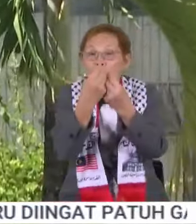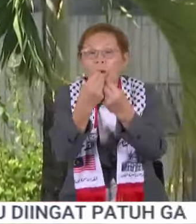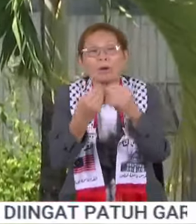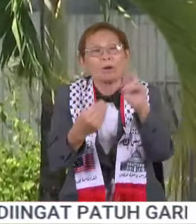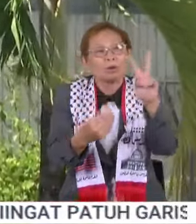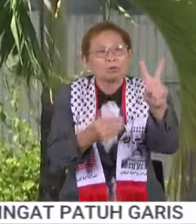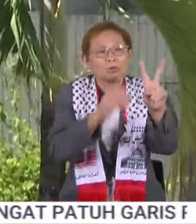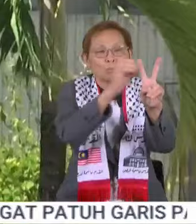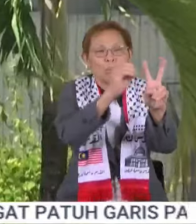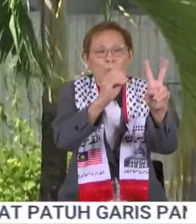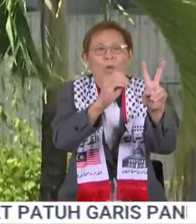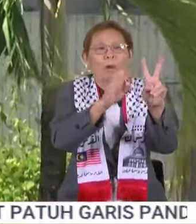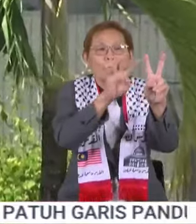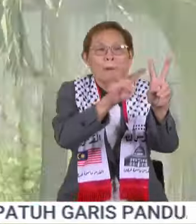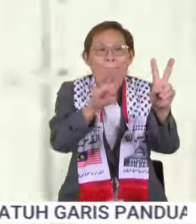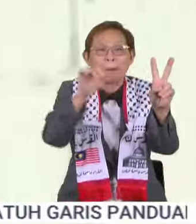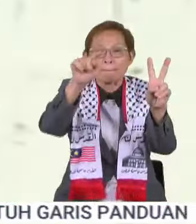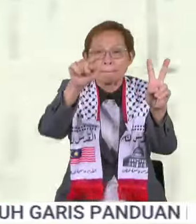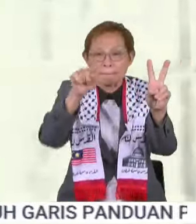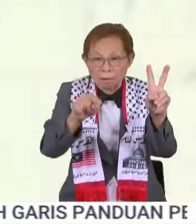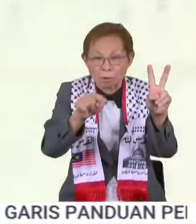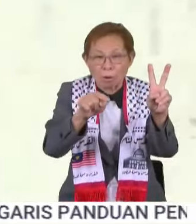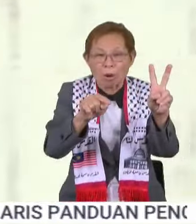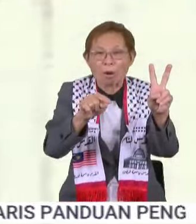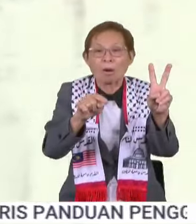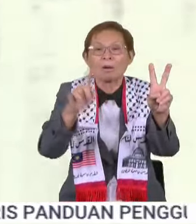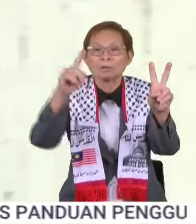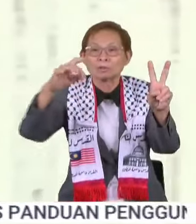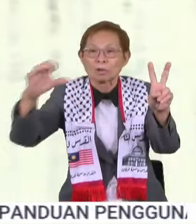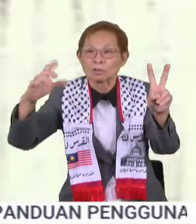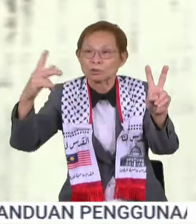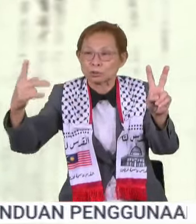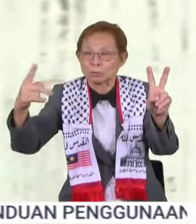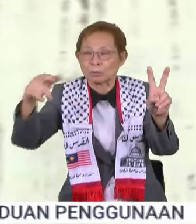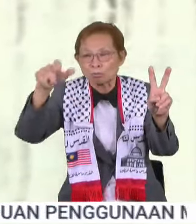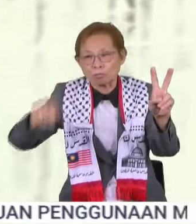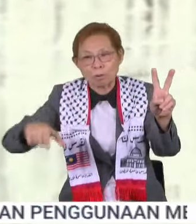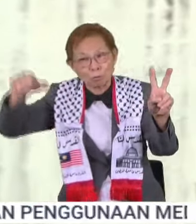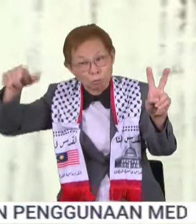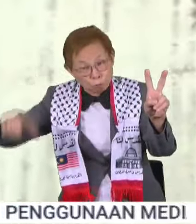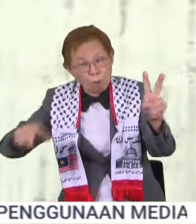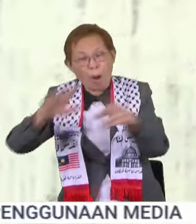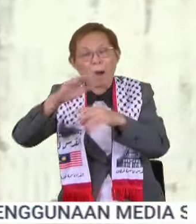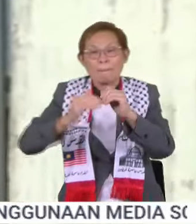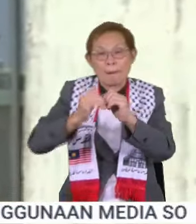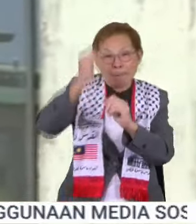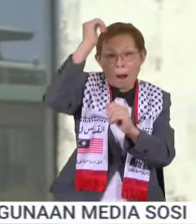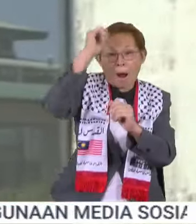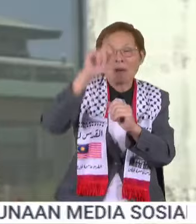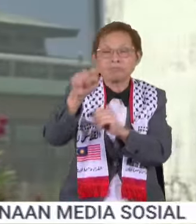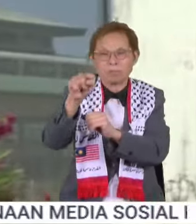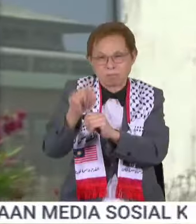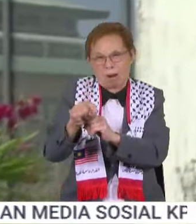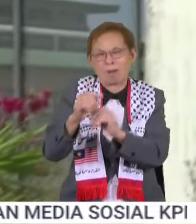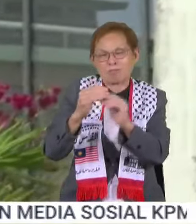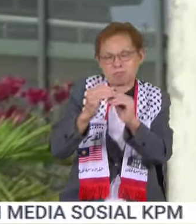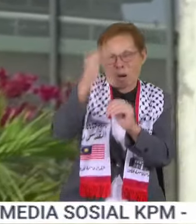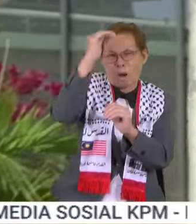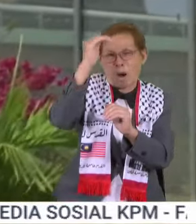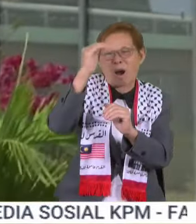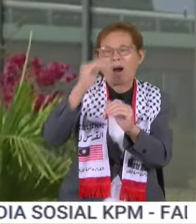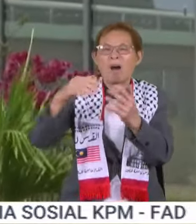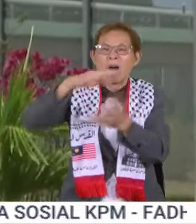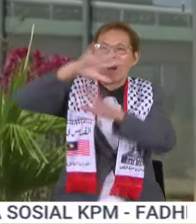nisbah 244 banduan bagi 100,000 penduduk. Ia melebihi kadar nisbah piawaian